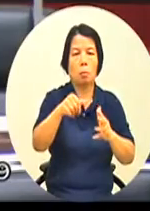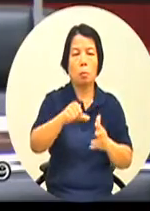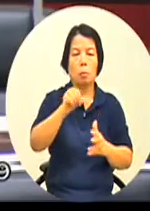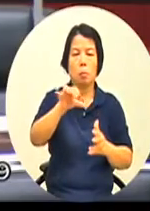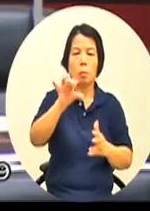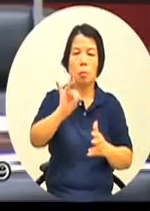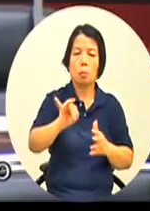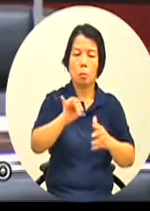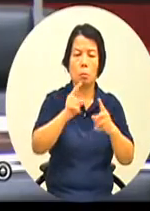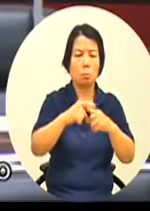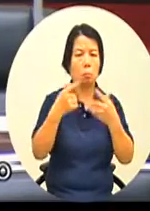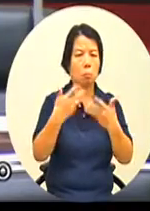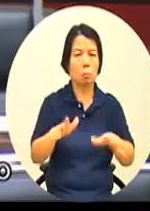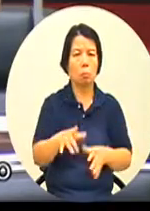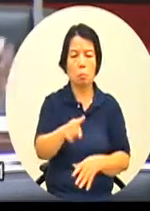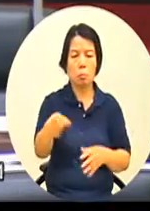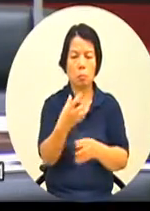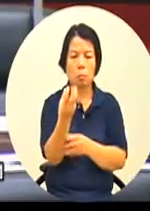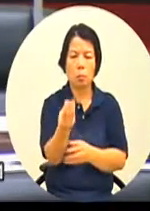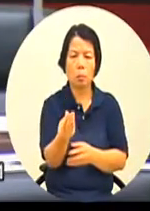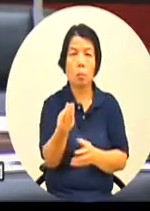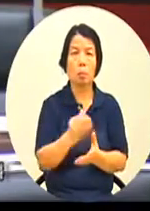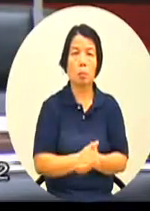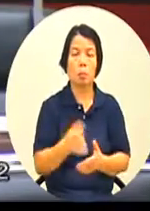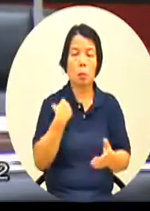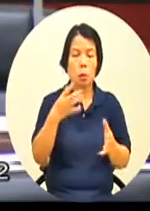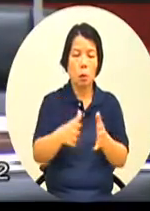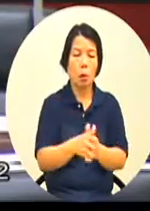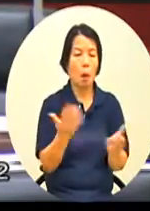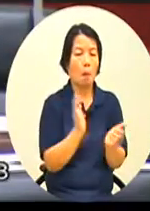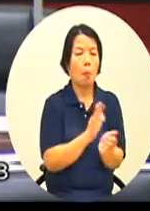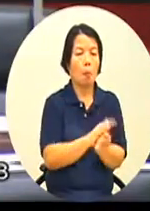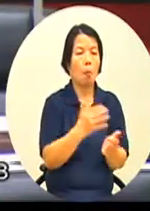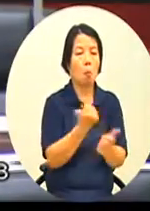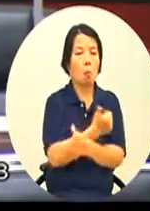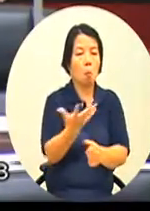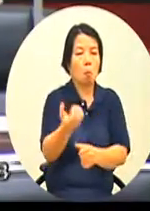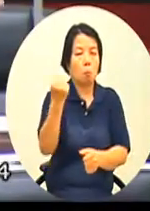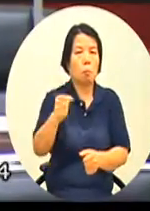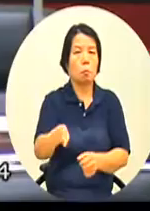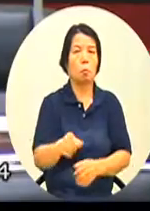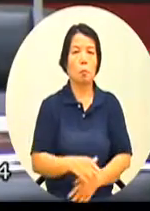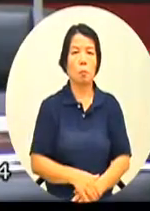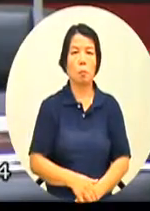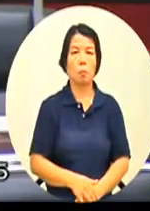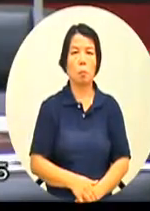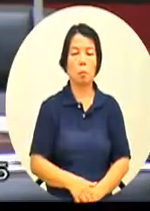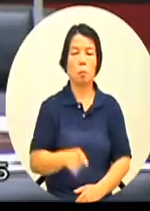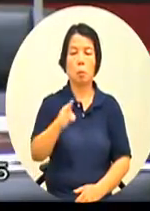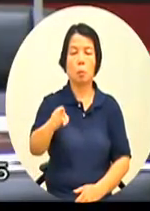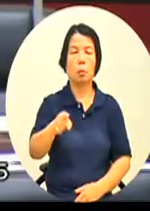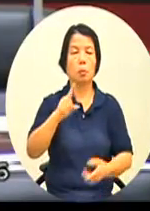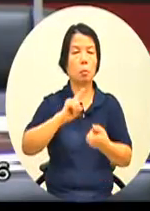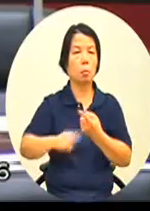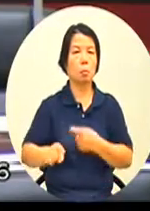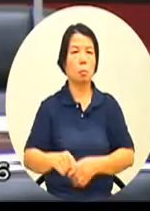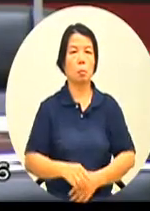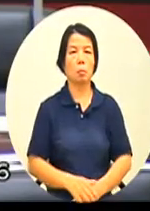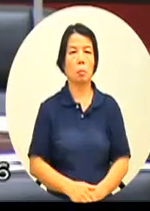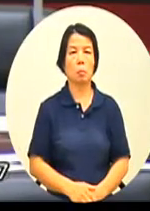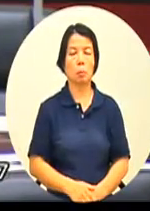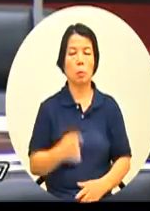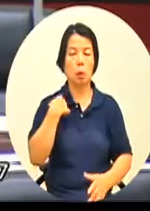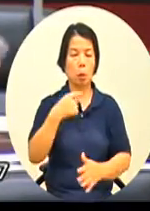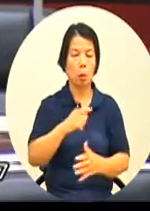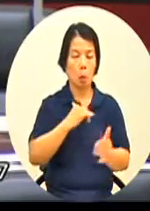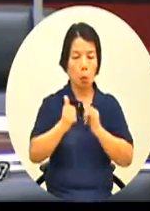也在，是少数人啊，少数人替多数人在做决定啊，而少数人呢，根本他也不是民选